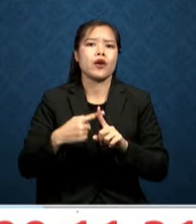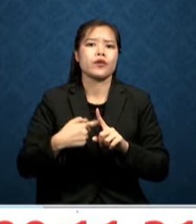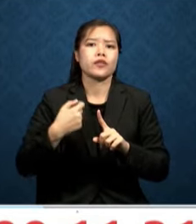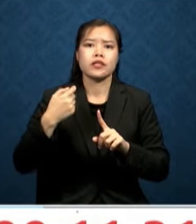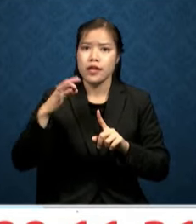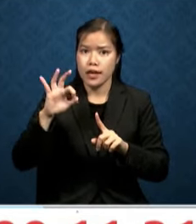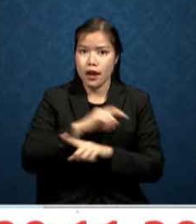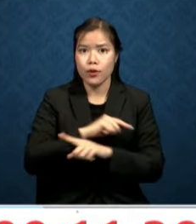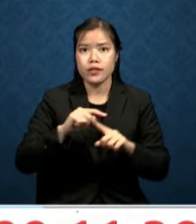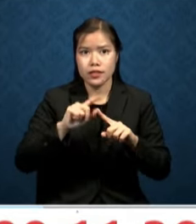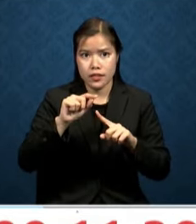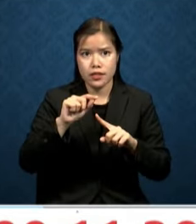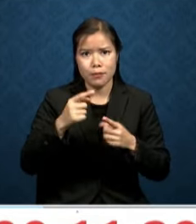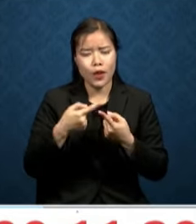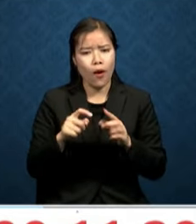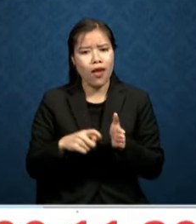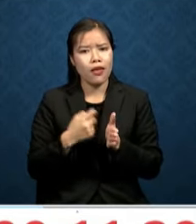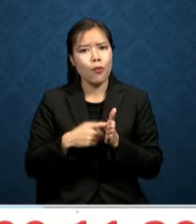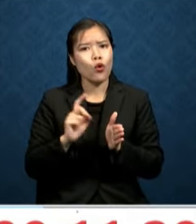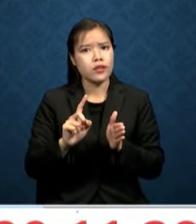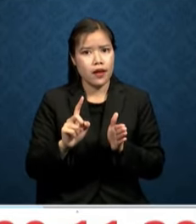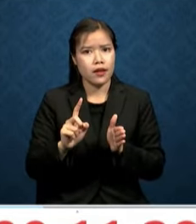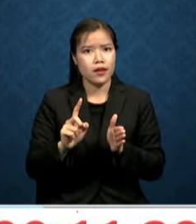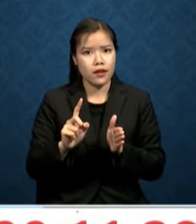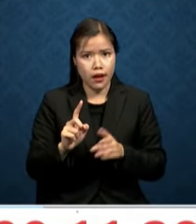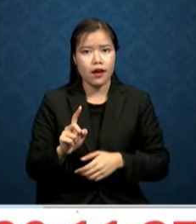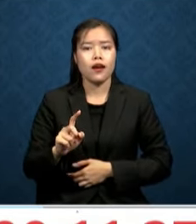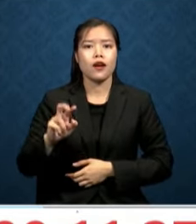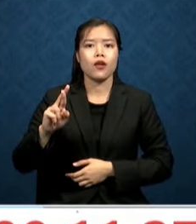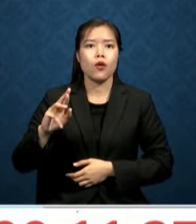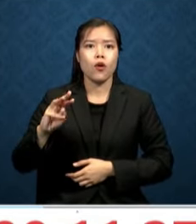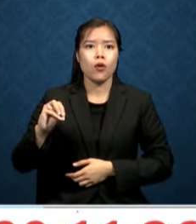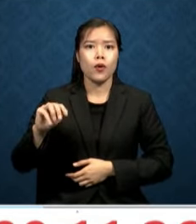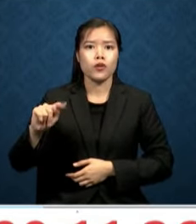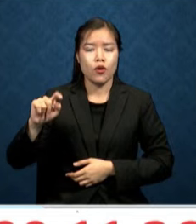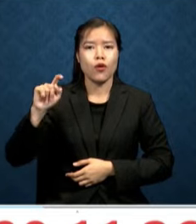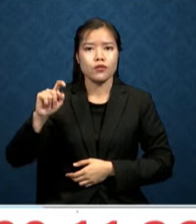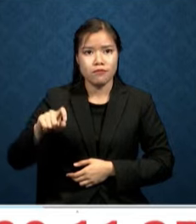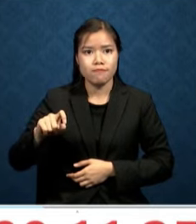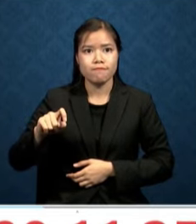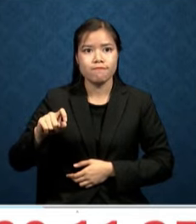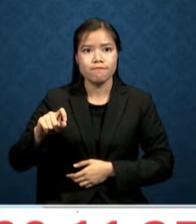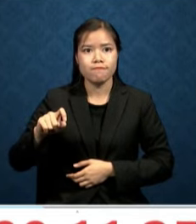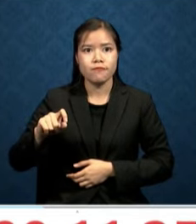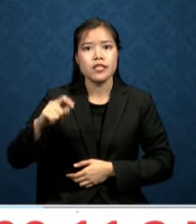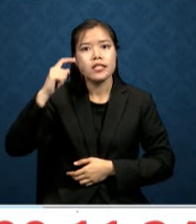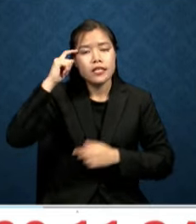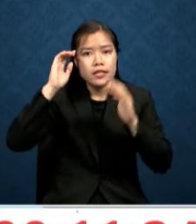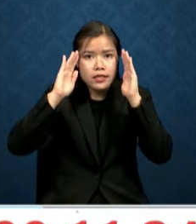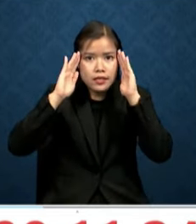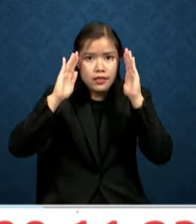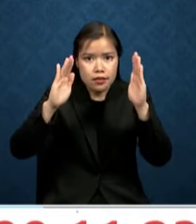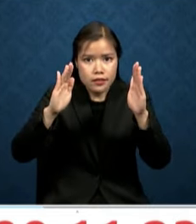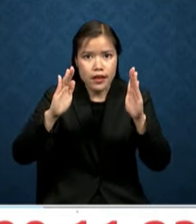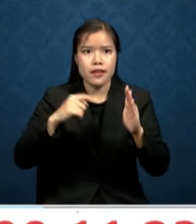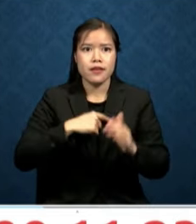นะท่านรัฐมนตรีอาจจะต้องใช้ประชาชนเป็นหลังพึ่งนะผมก็เข้าใจในความที่ความมุ่งมั่นของท่านนะฮะแต่ว่าท่านก็ต้อง